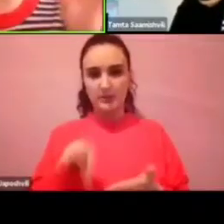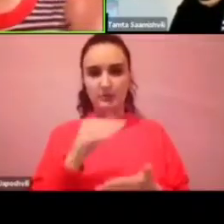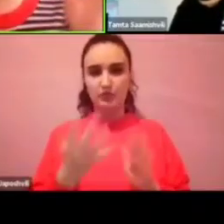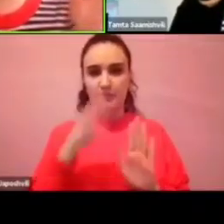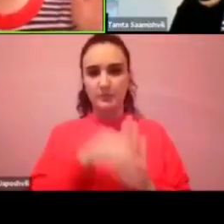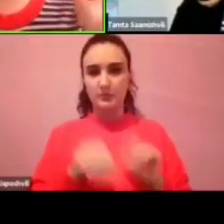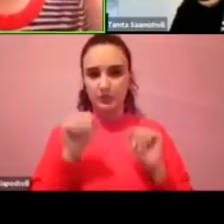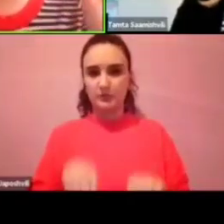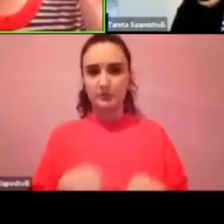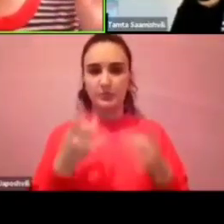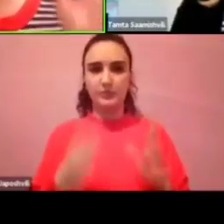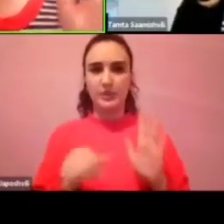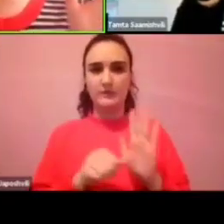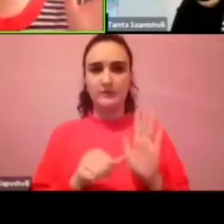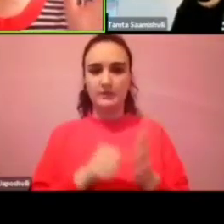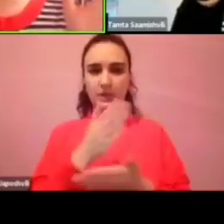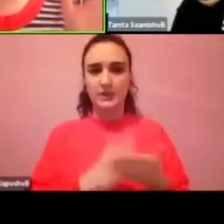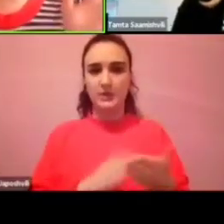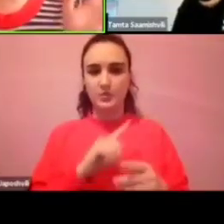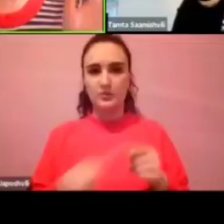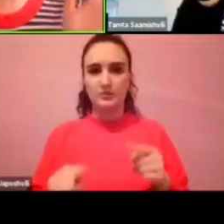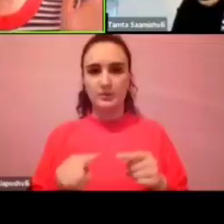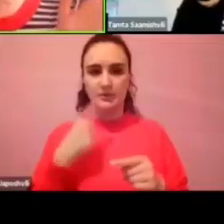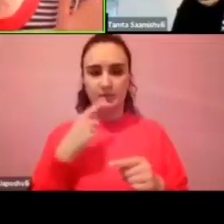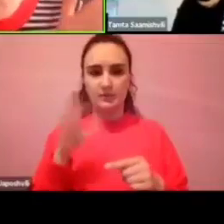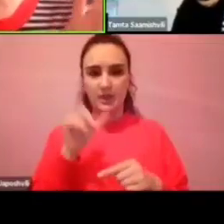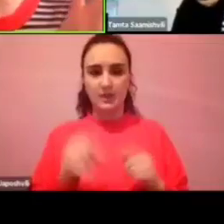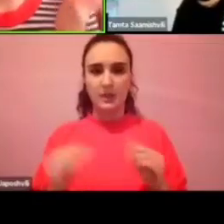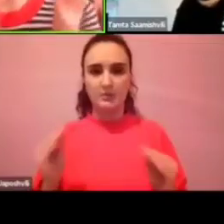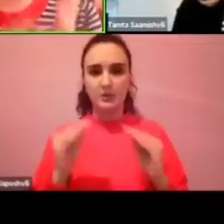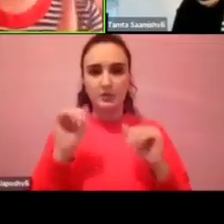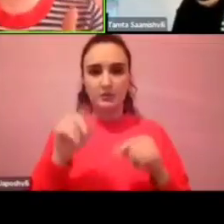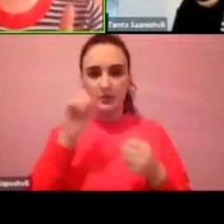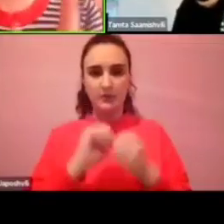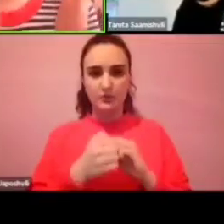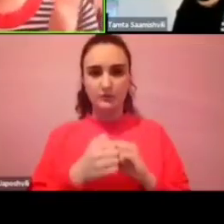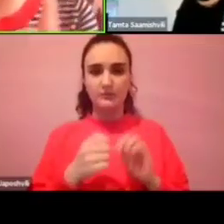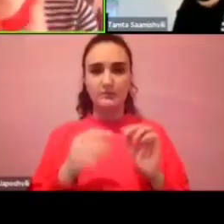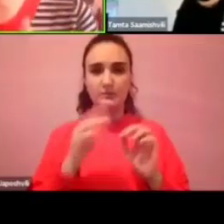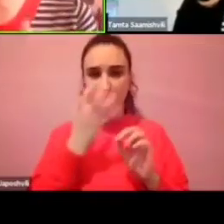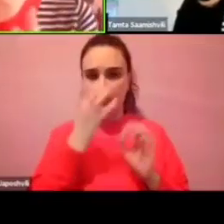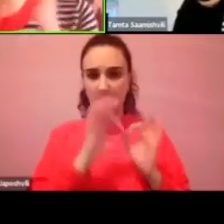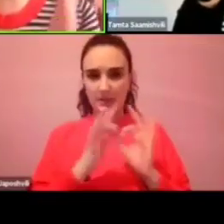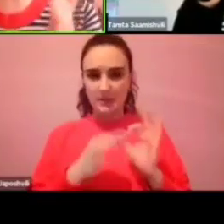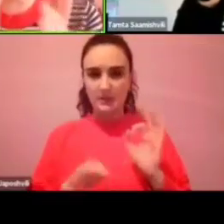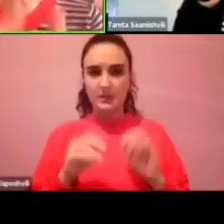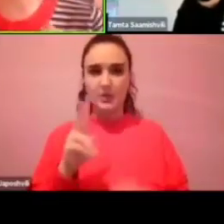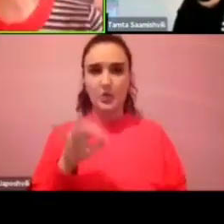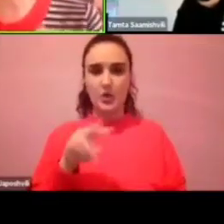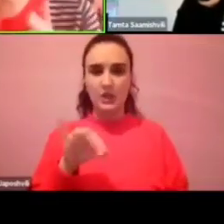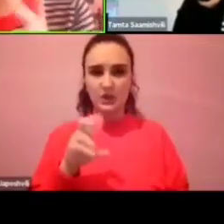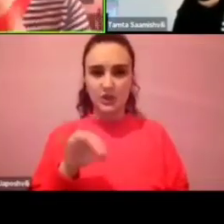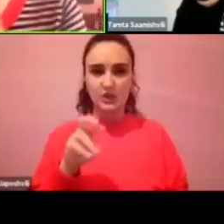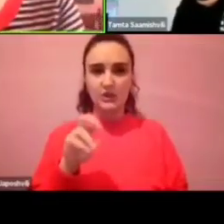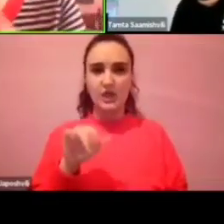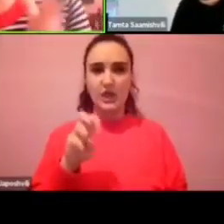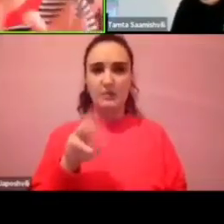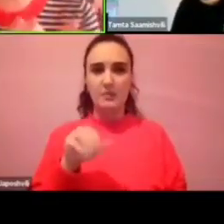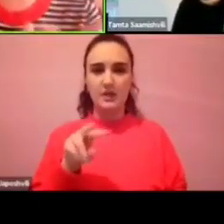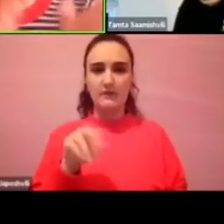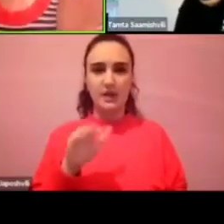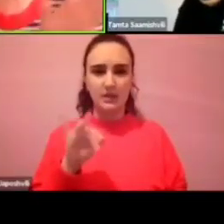შემადგენლობა შეიძლება ისე უბრალოდ 6 ნაწილად არის უცებ გავირბენ, ანატომიდან შეიძლება გვახსოვს, ბრმა ნაწლავი, ასწვრივი კოლინჯი, გაღმავალი,